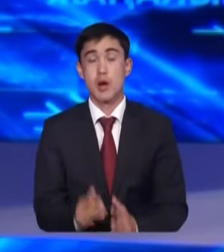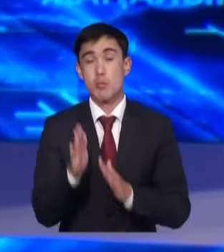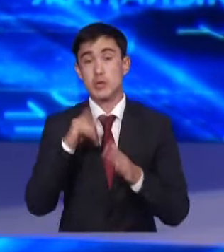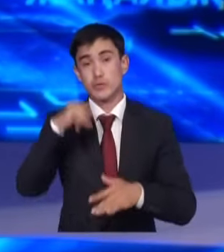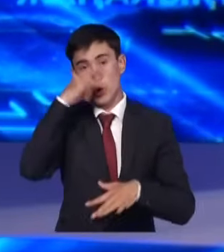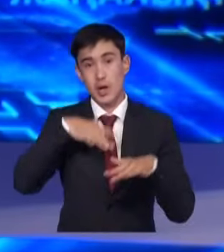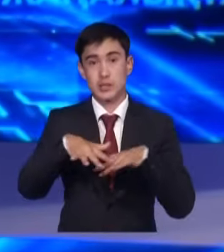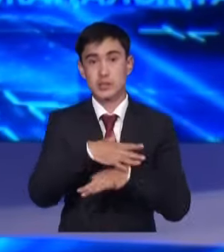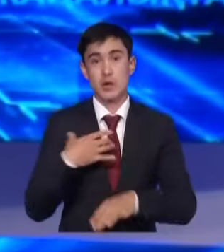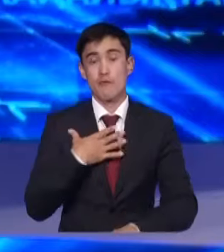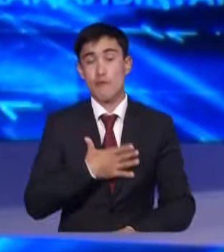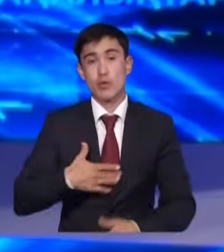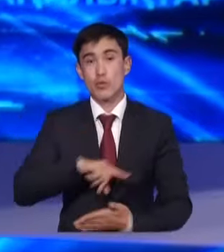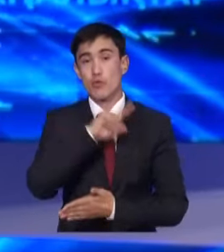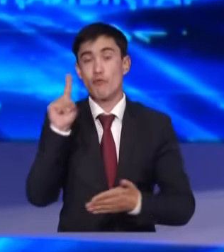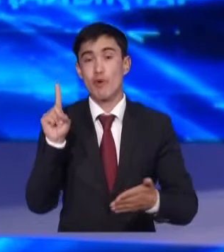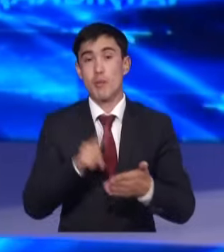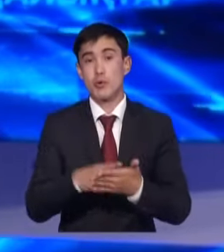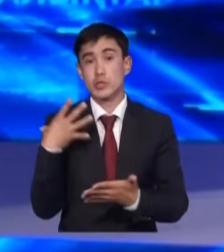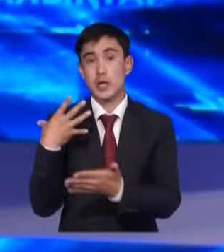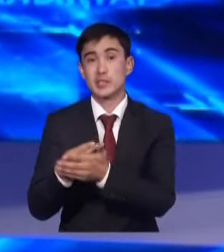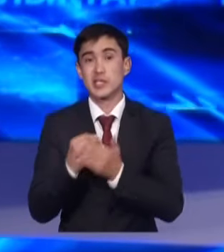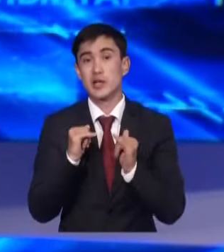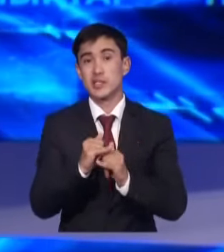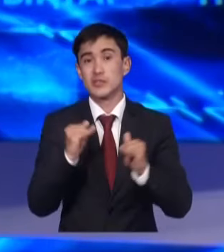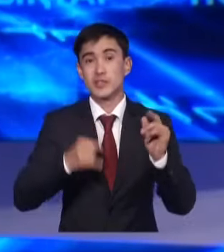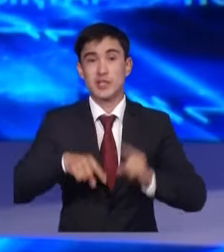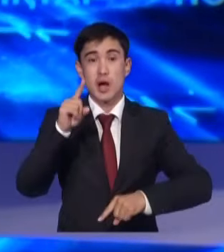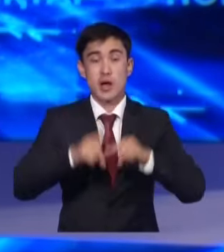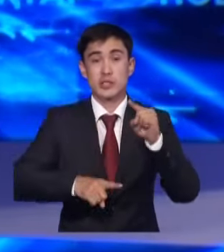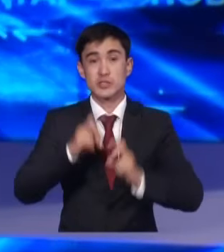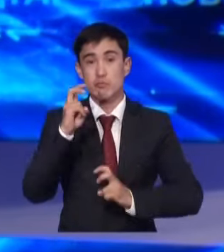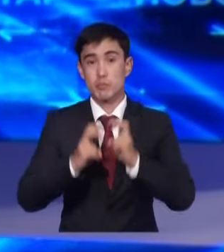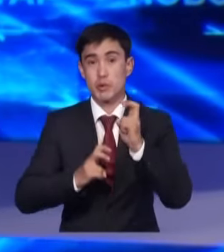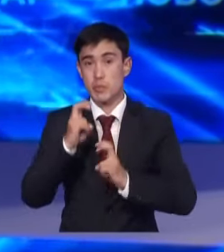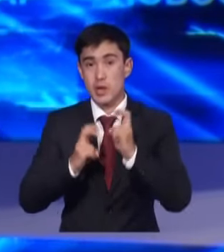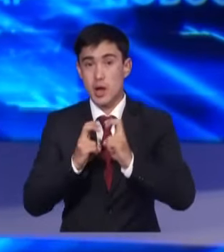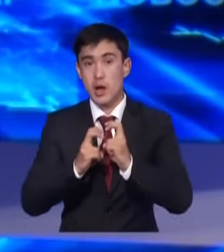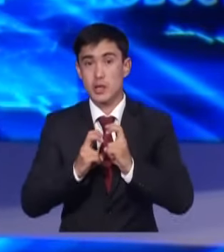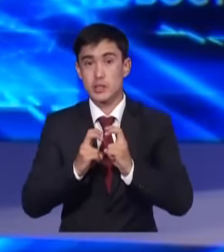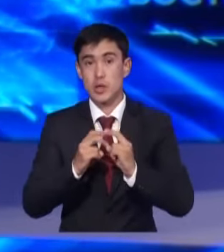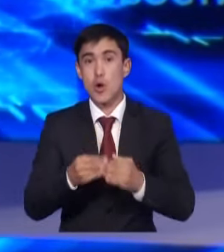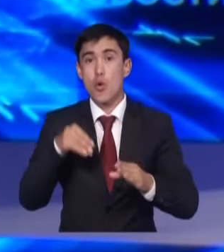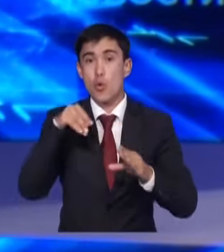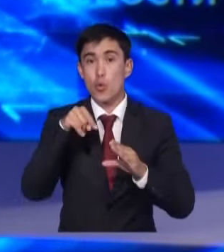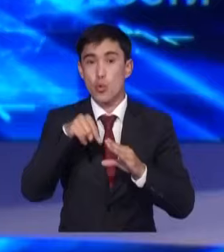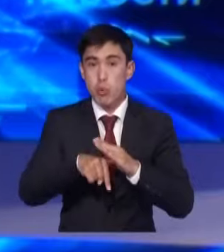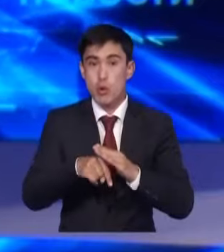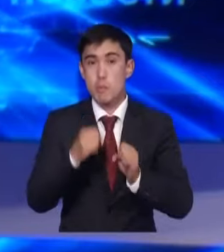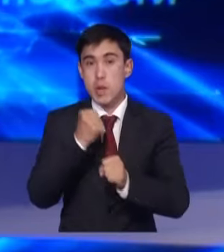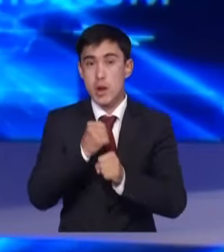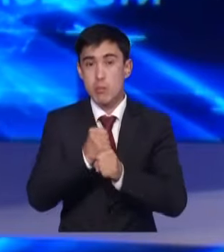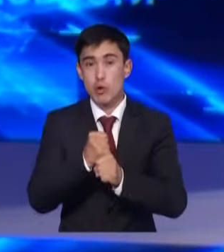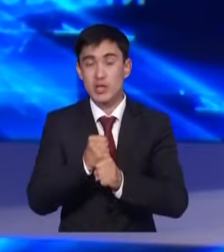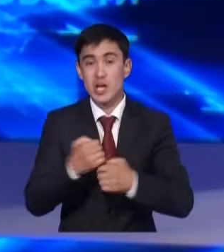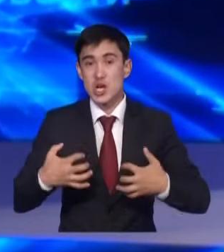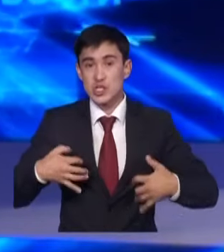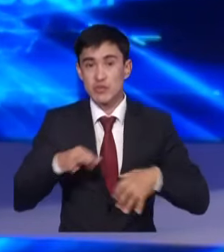критики. Большинство казахстанцев волнует вопрос, касающийся развития отечественных предприятий по глубокой